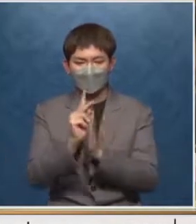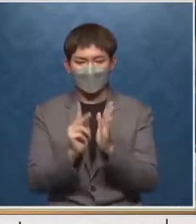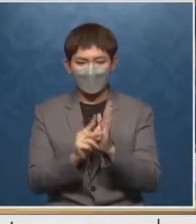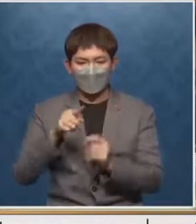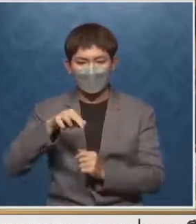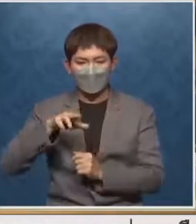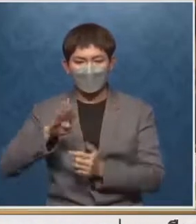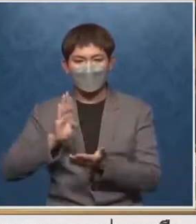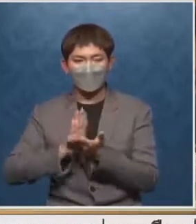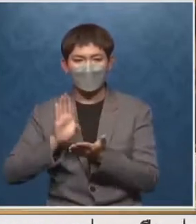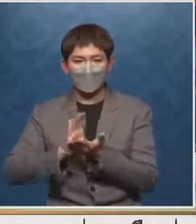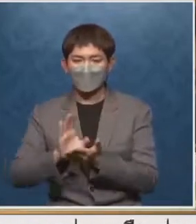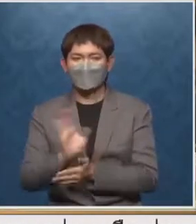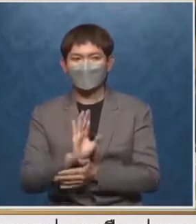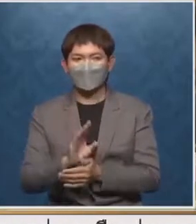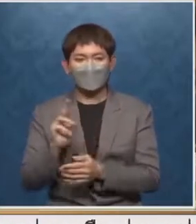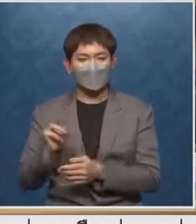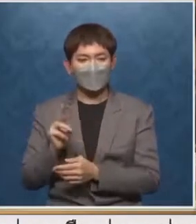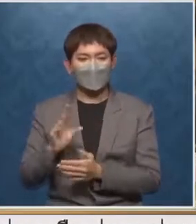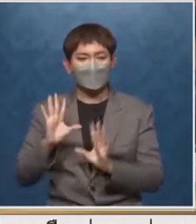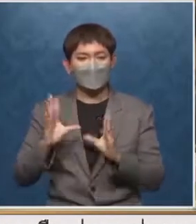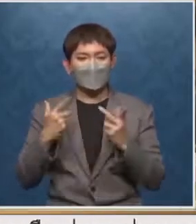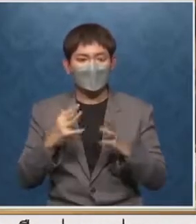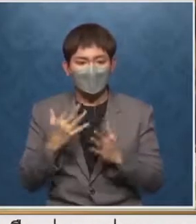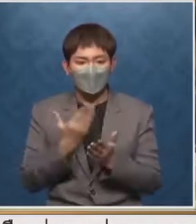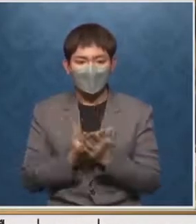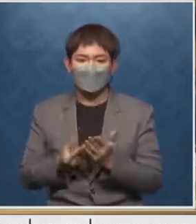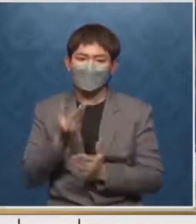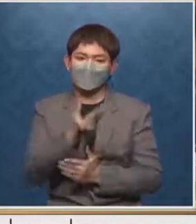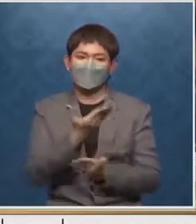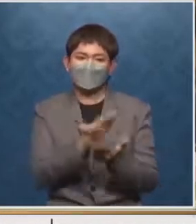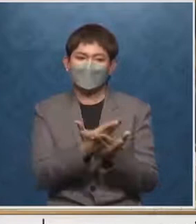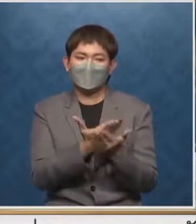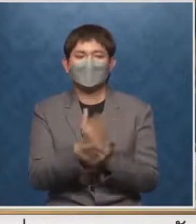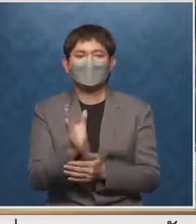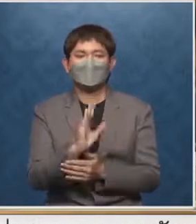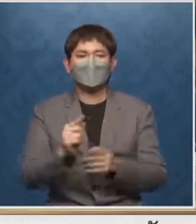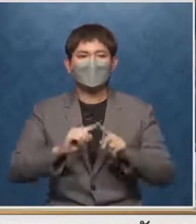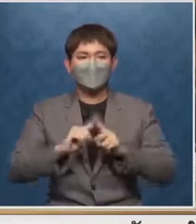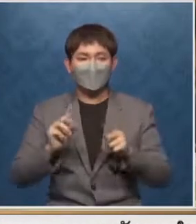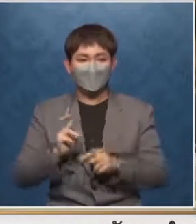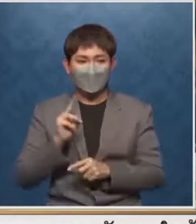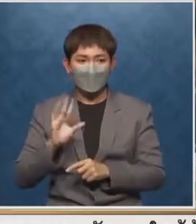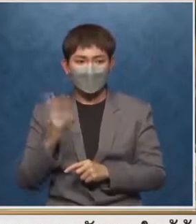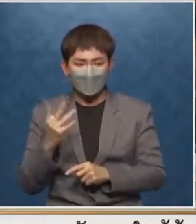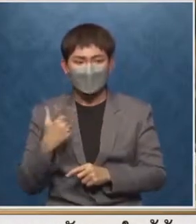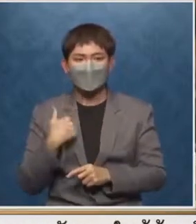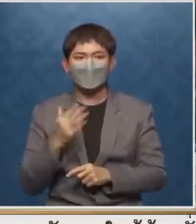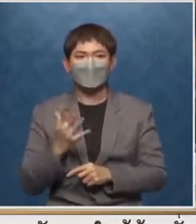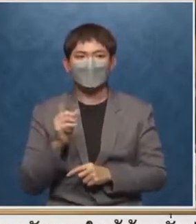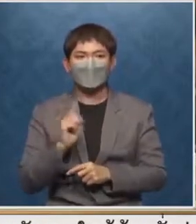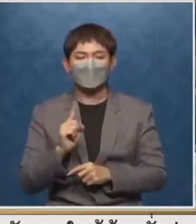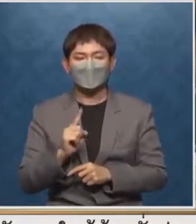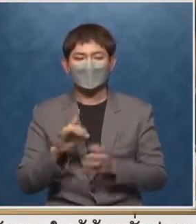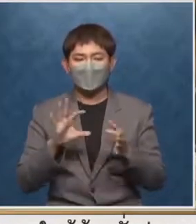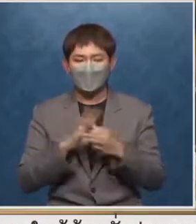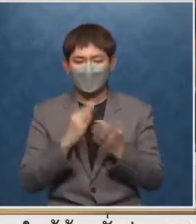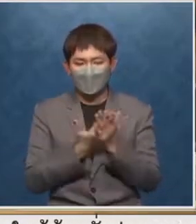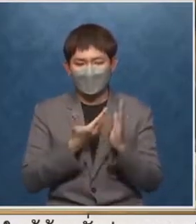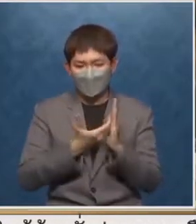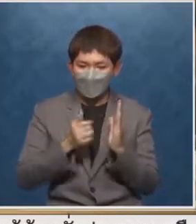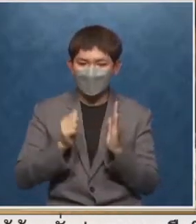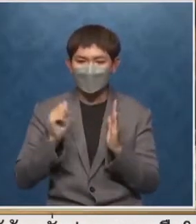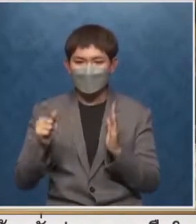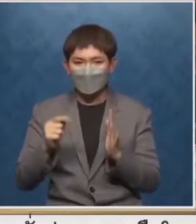าณนะครับคือใช้ไม่หมดก็ไม่ต้องส่งคืนคลังนะครับแต่ว่าการใช้ไม่หมดก็แน่นอนว่าเป็นประสิทธิภาพในการเบิกจ่าย